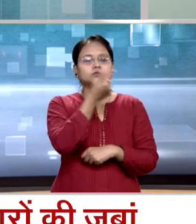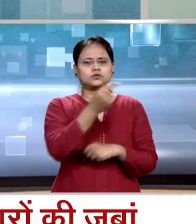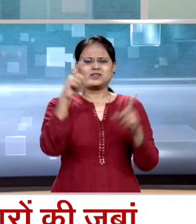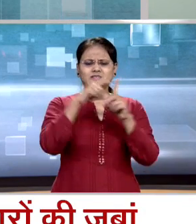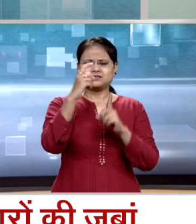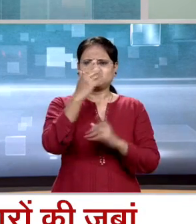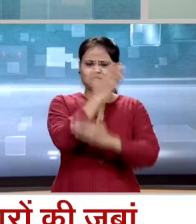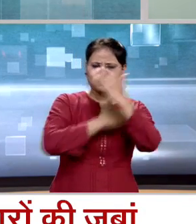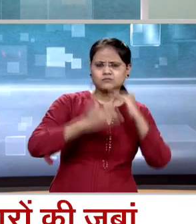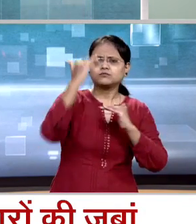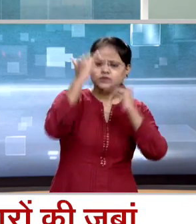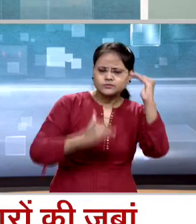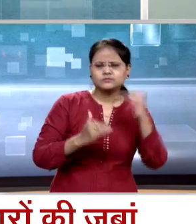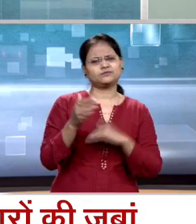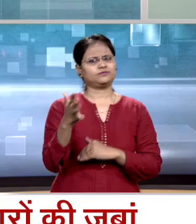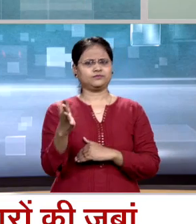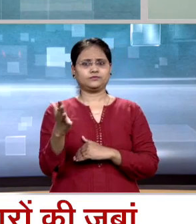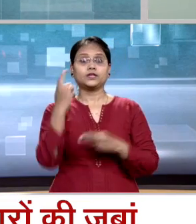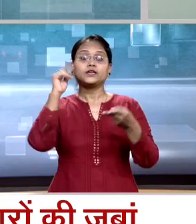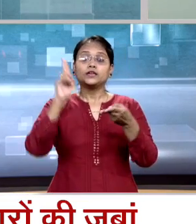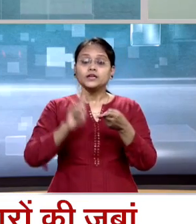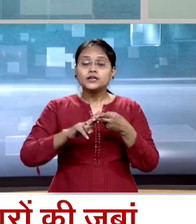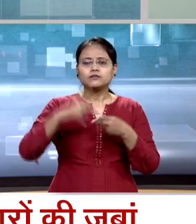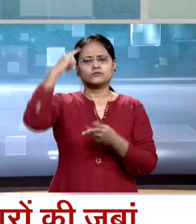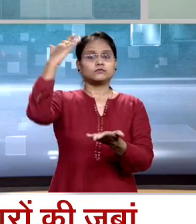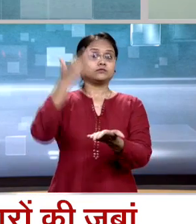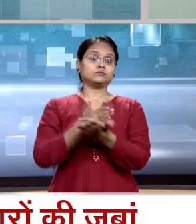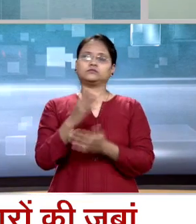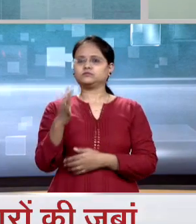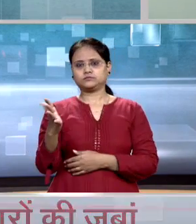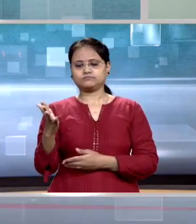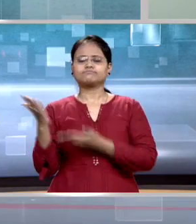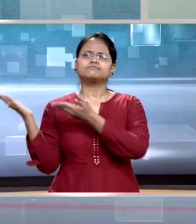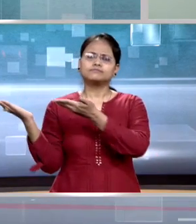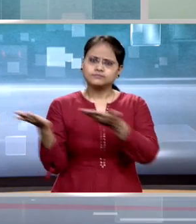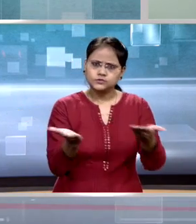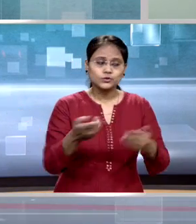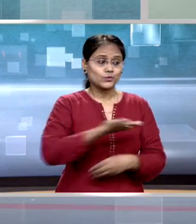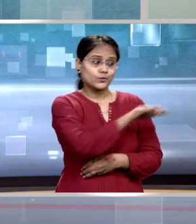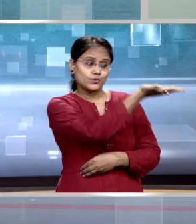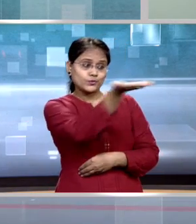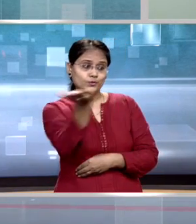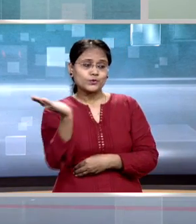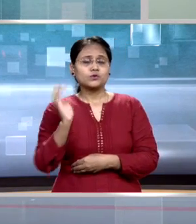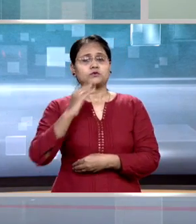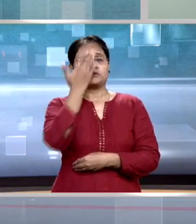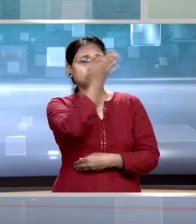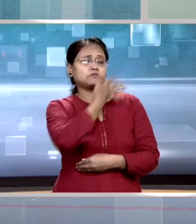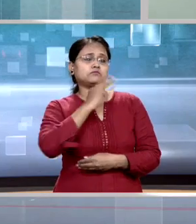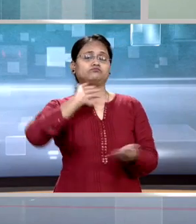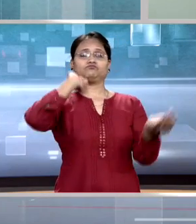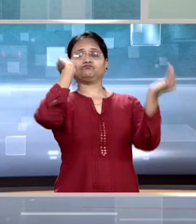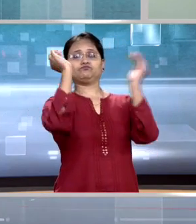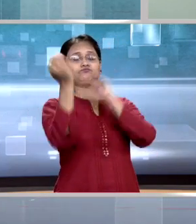किसी कमज़ोरी की निशानी नहीं। अगर यकीन नहीं आता तो चलिए हमारे साथ इन लोगों की उस